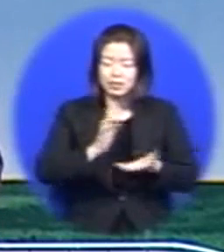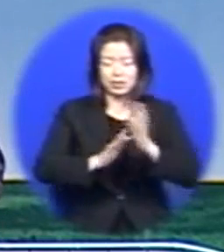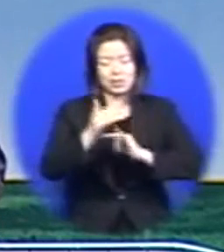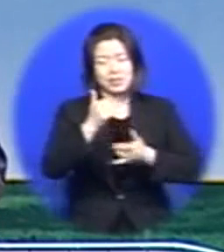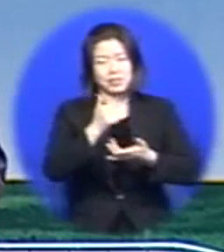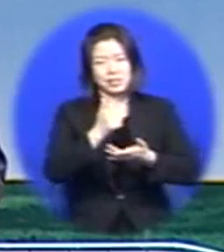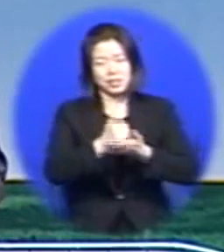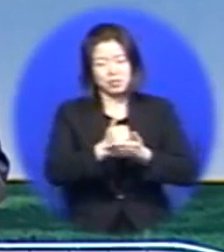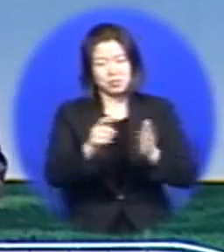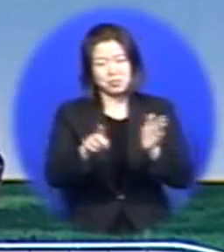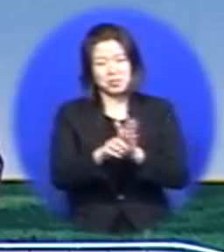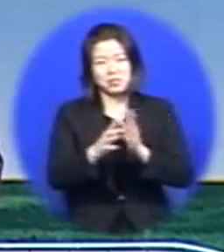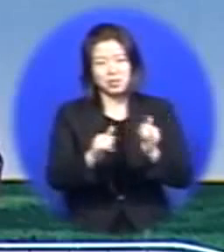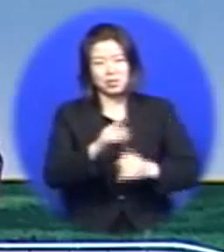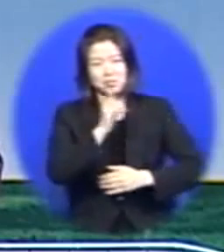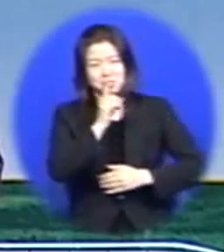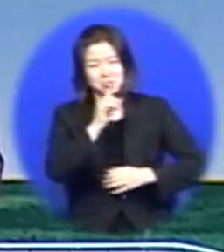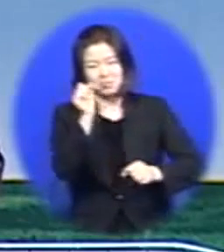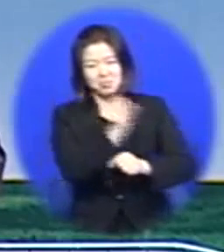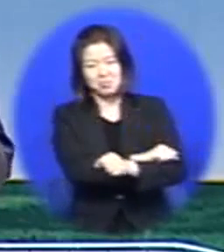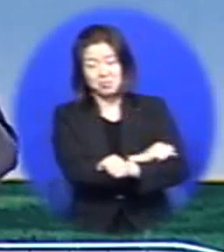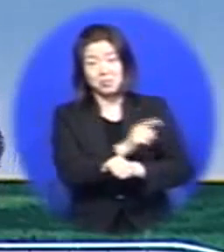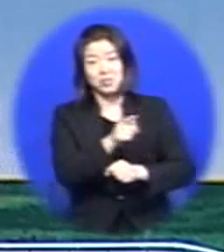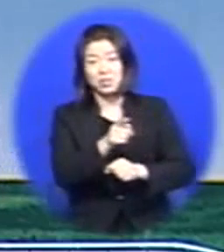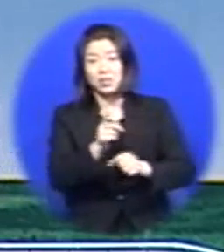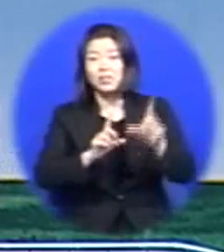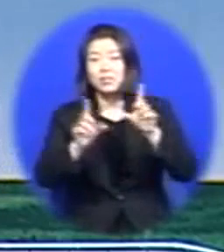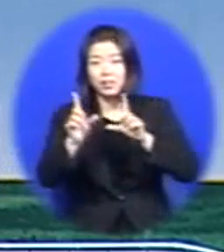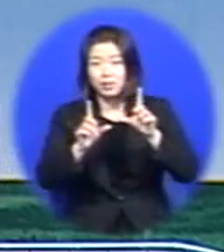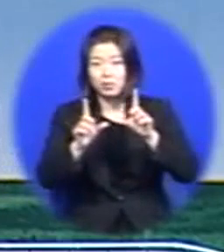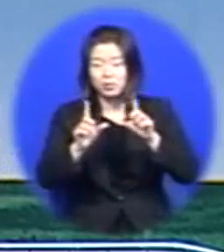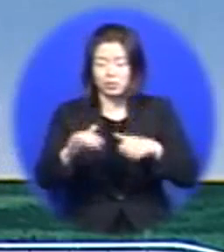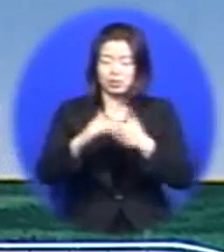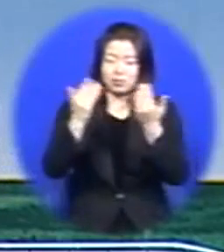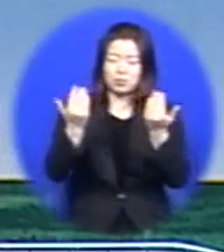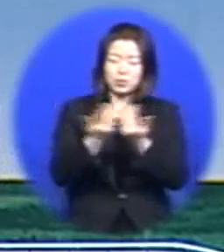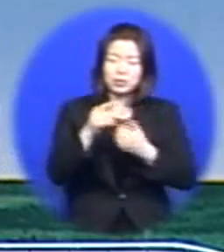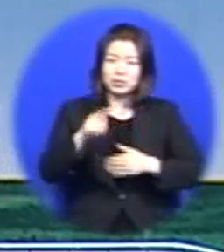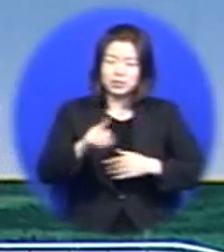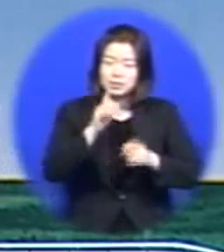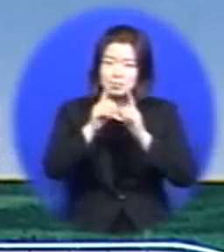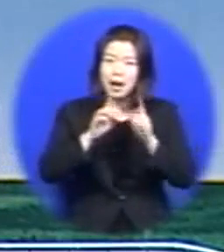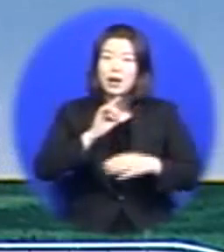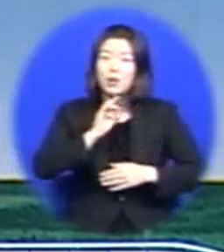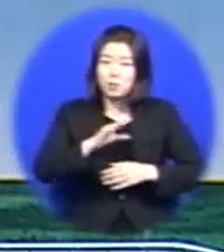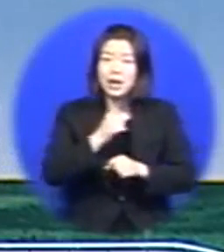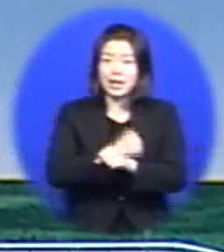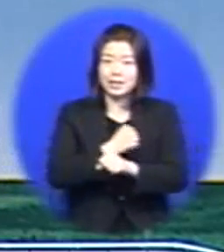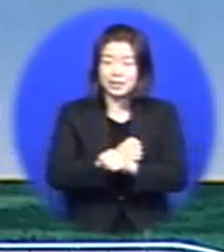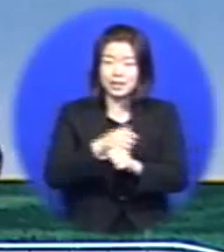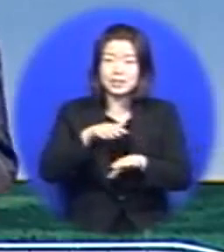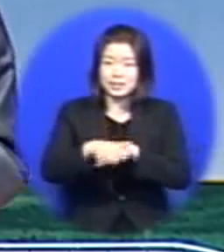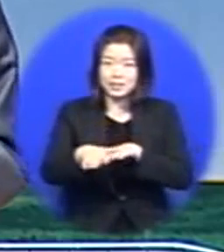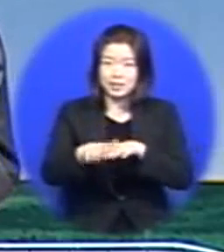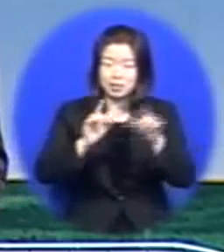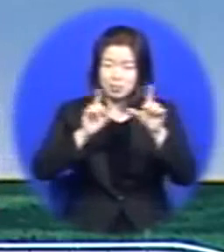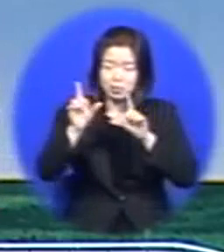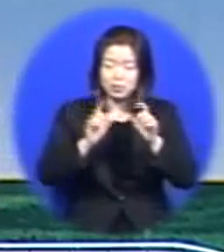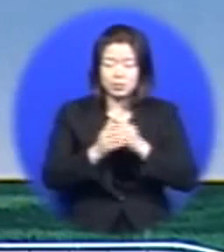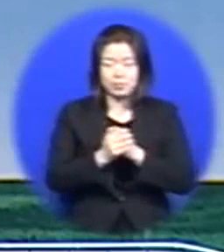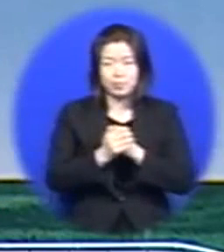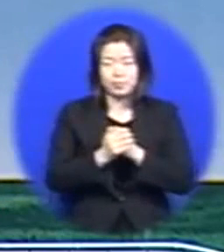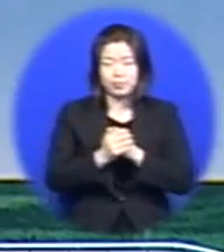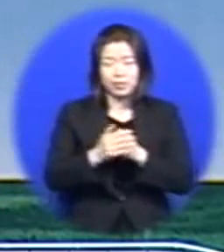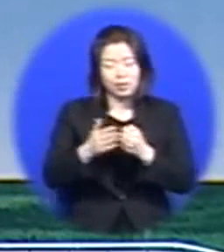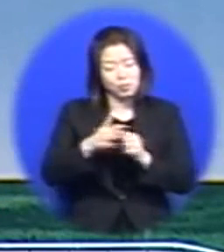사람들은 말은 잘해라는 겁니다. 모든 걸다 말로만 다 떼어버리려고 하는 기독교인들의 모습이